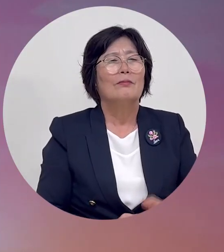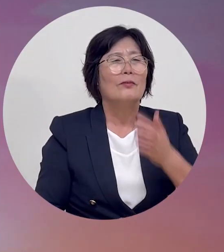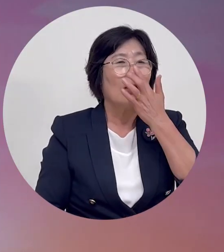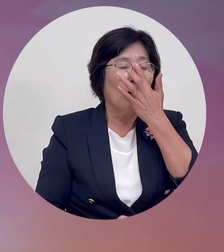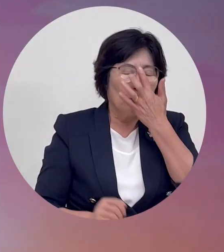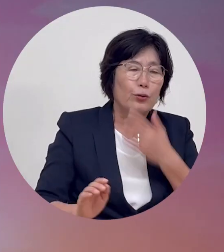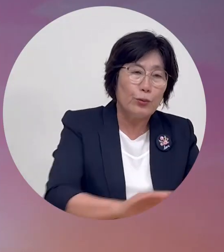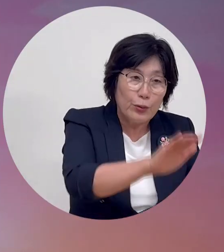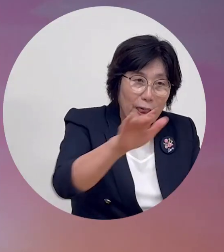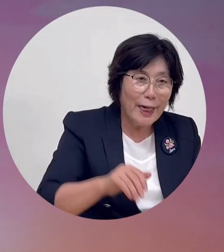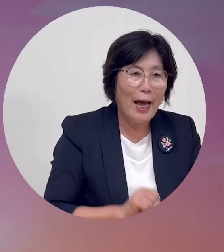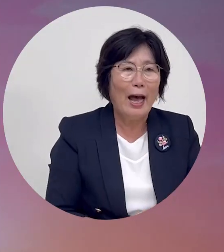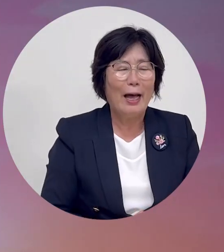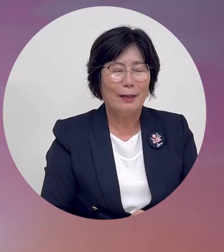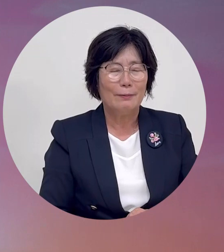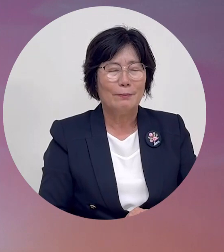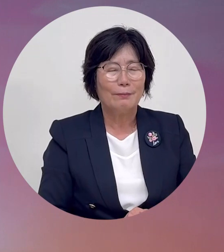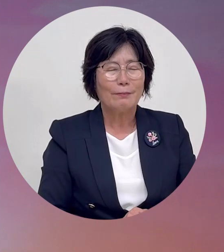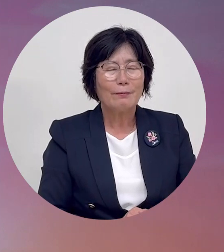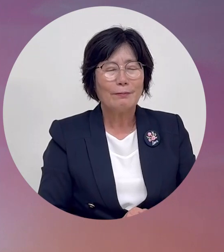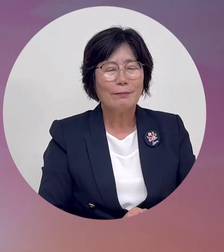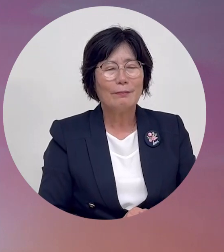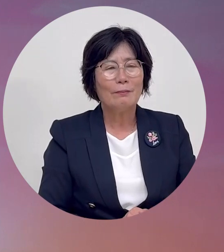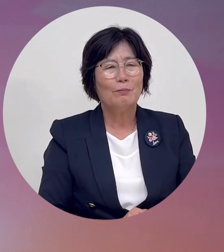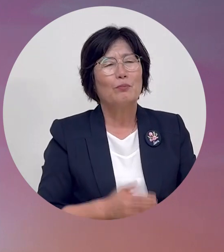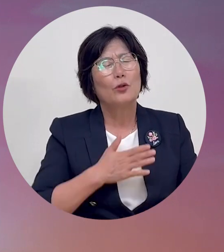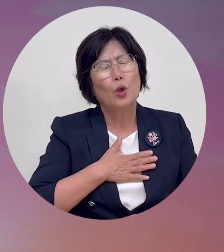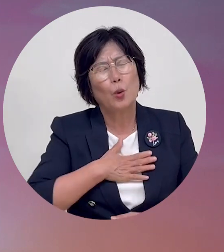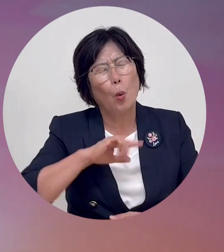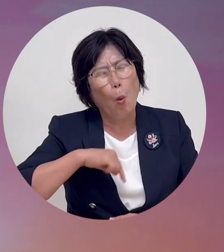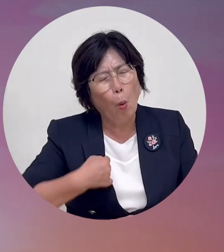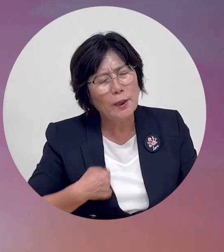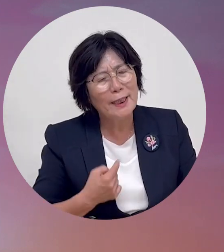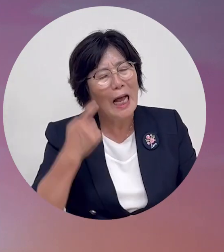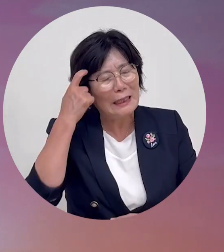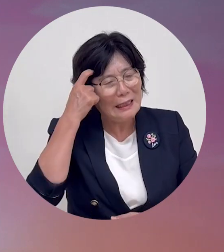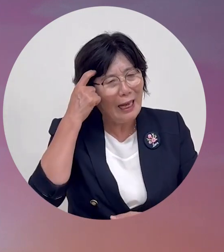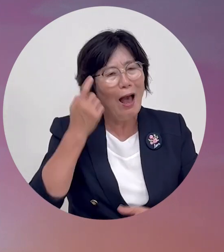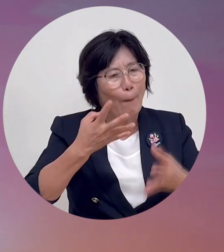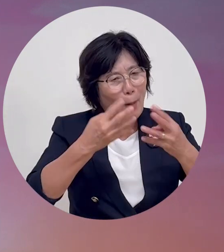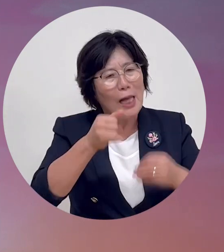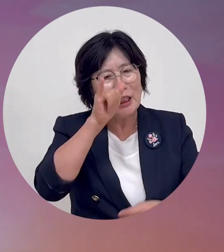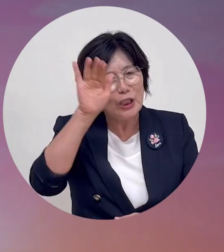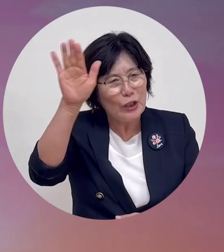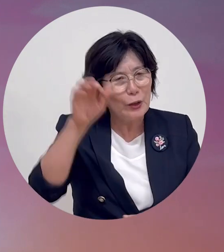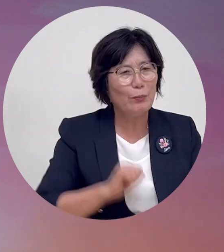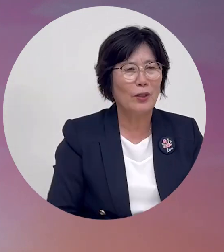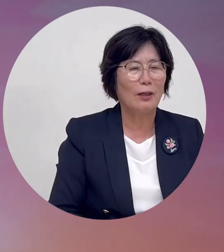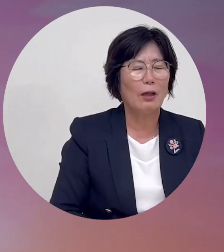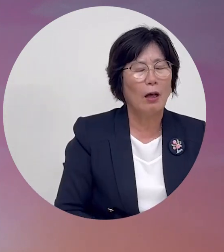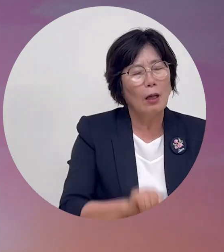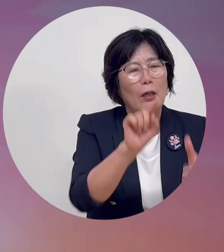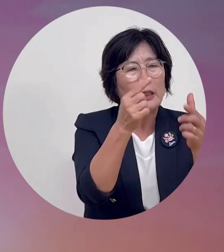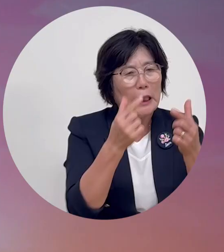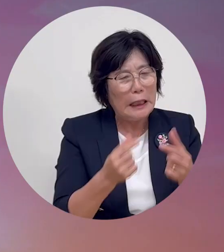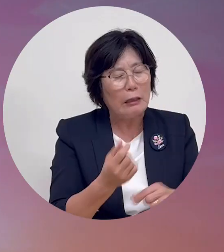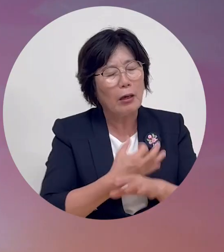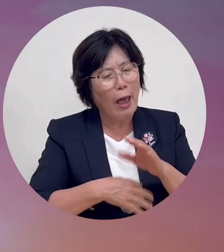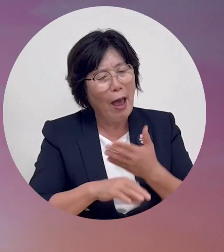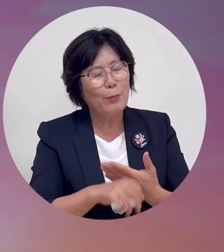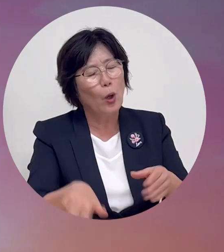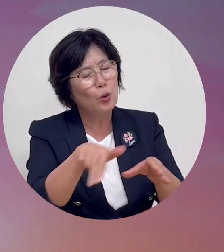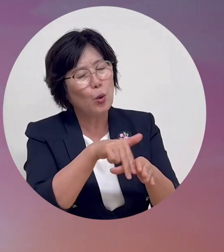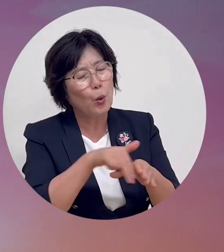우리가, 저도 이렇게 혼자 생각을 많이 해봐요. 이렇게 하면 종교 생활을